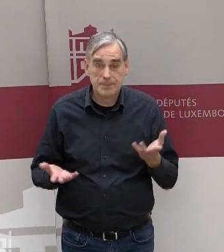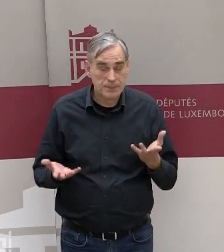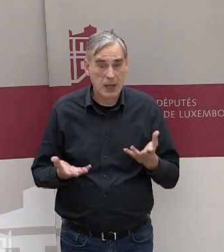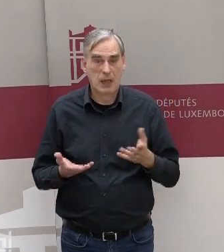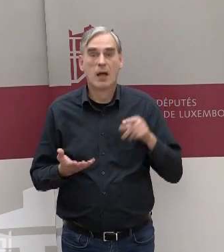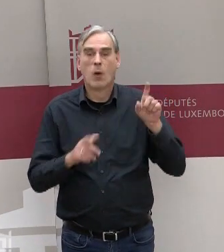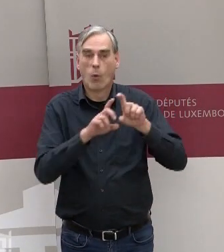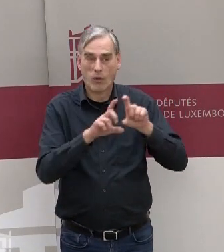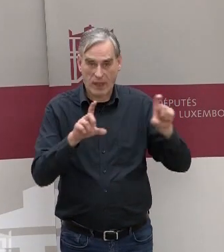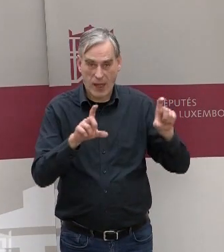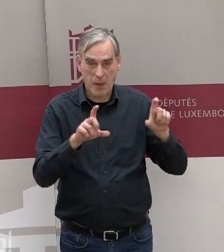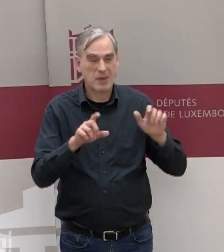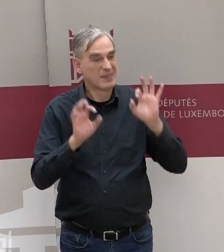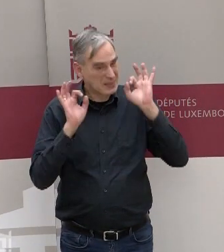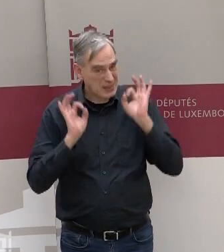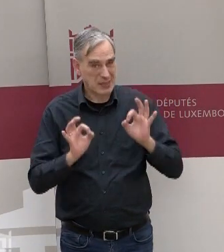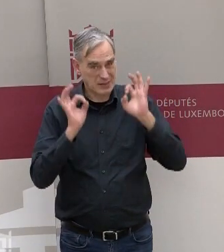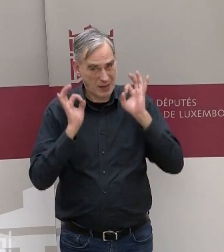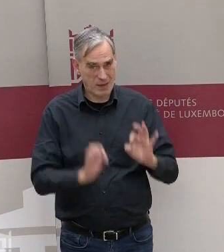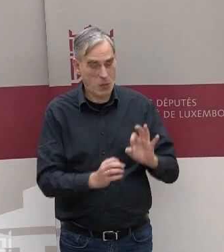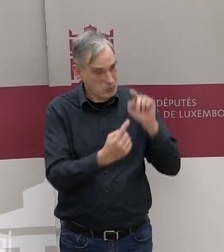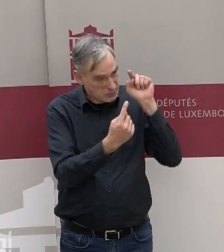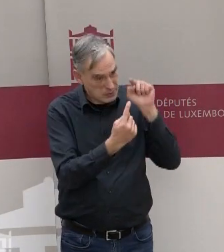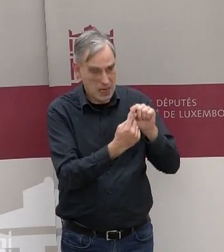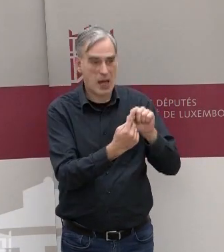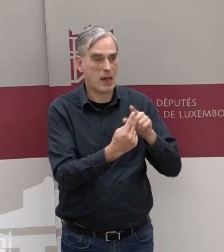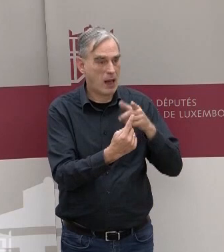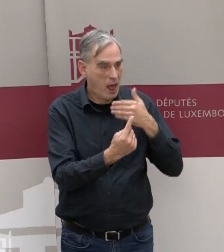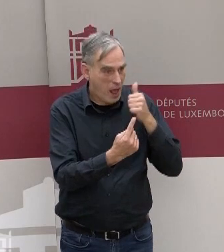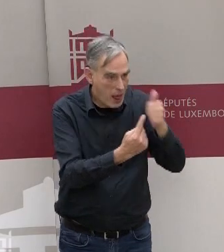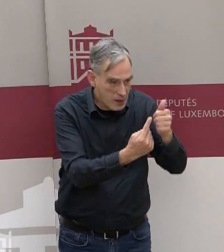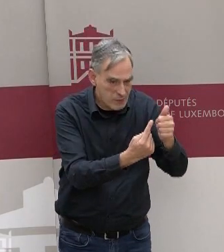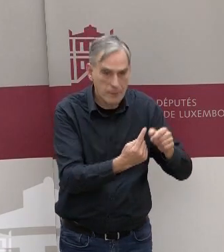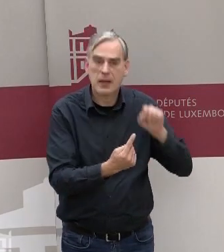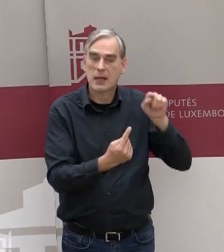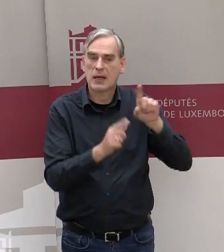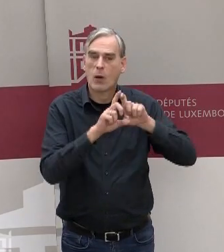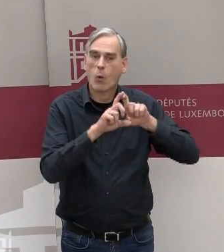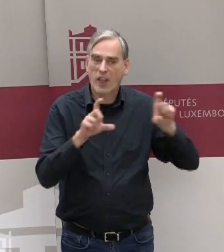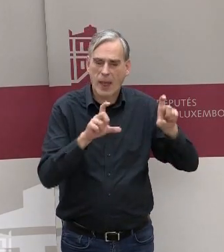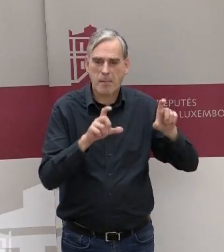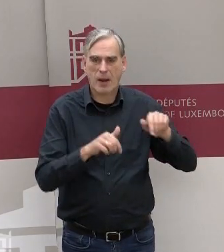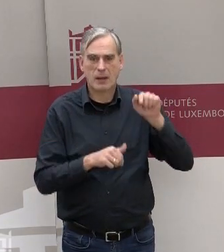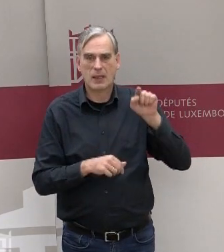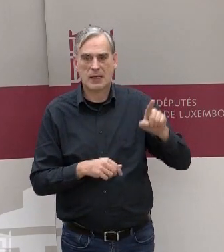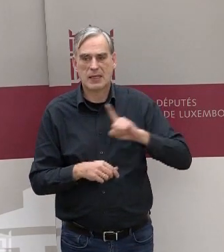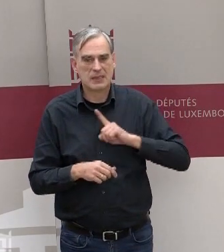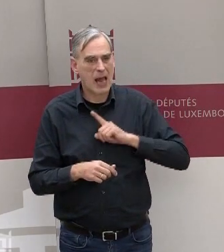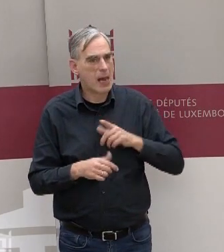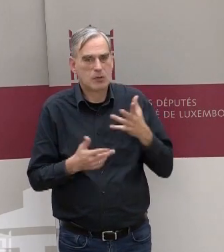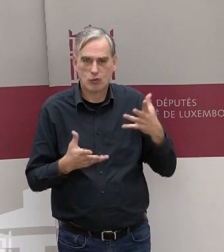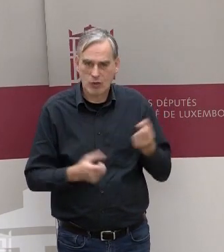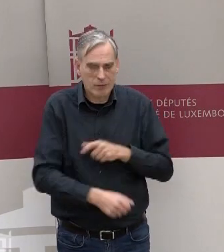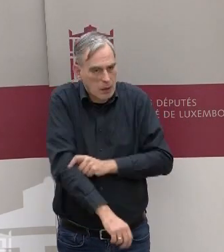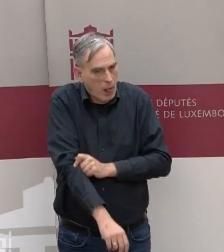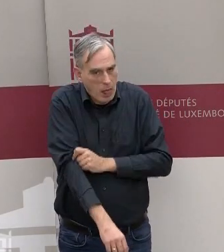Nämlich die Betriebe, die Probleme hätten, die Indextranchen zu stemmen, die sollten präzise geholfen kriegen. Aber als Staat sollte heute nicht schon immer der Geist